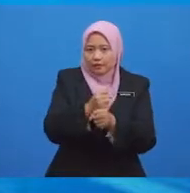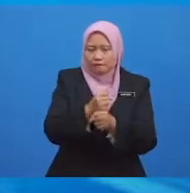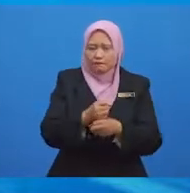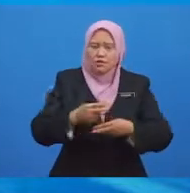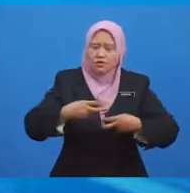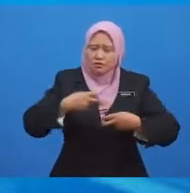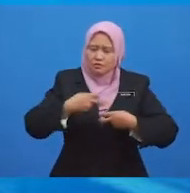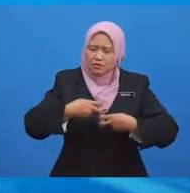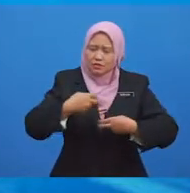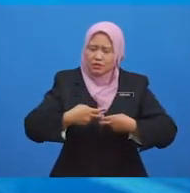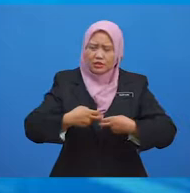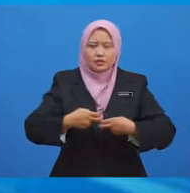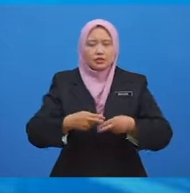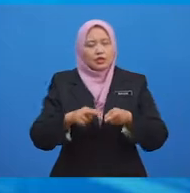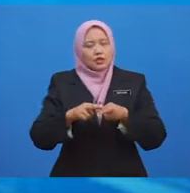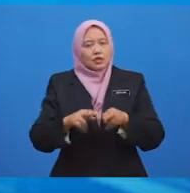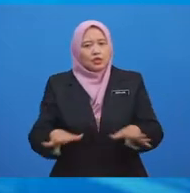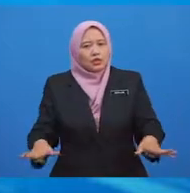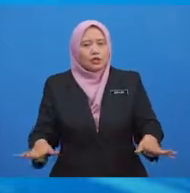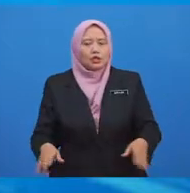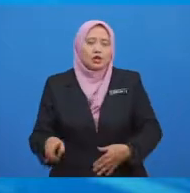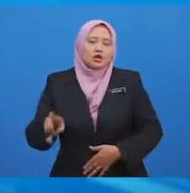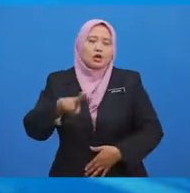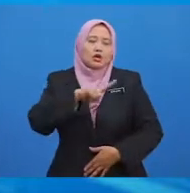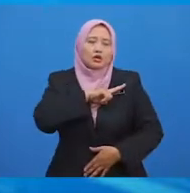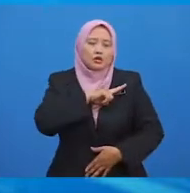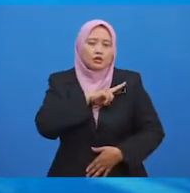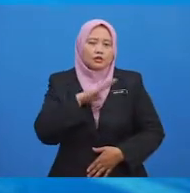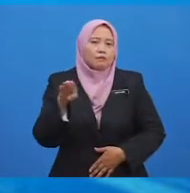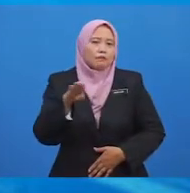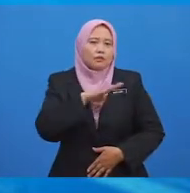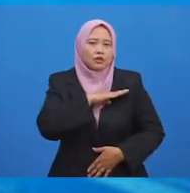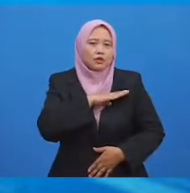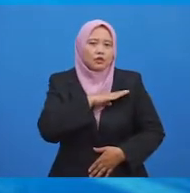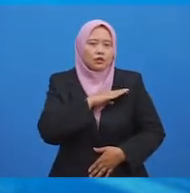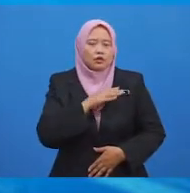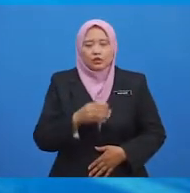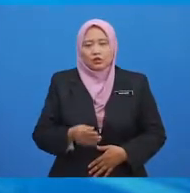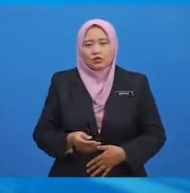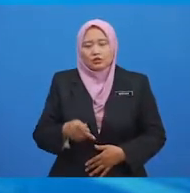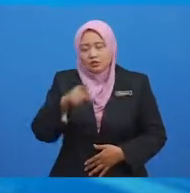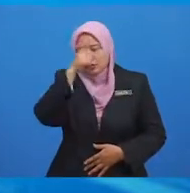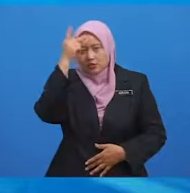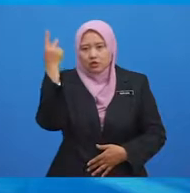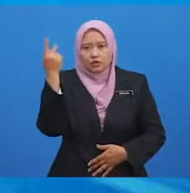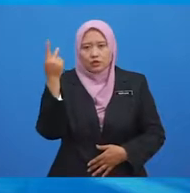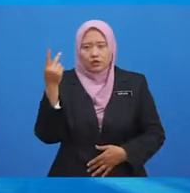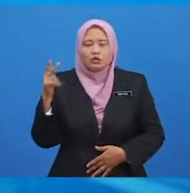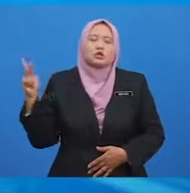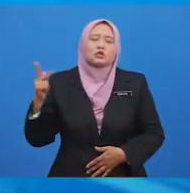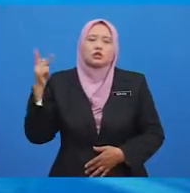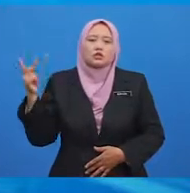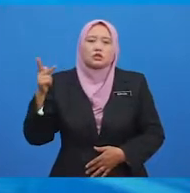masalah kehilangan harta benda disebabkan oleh kekerapan